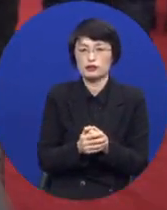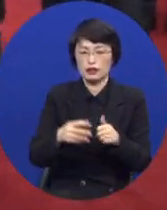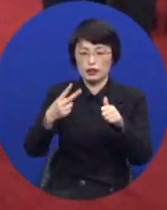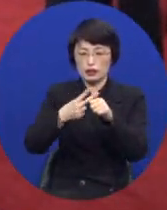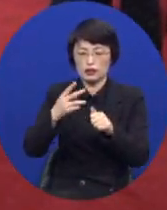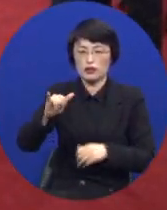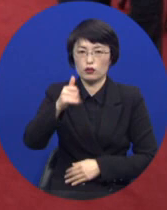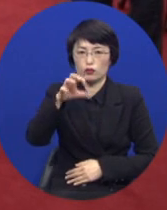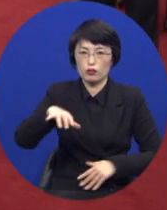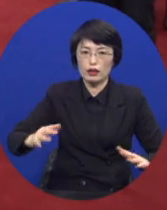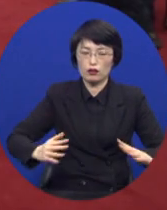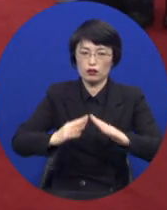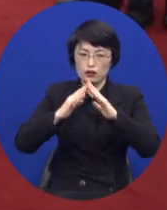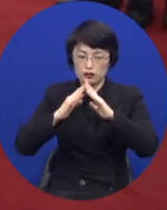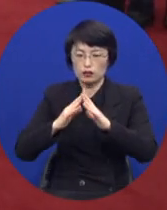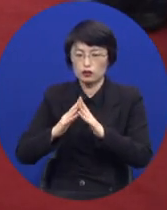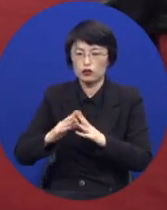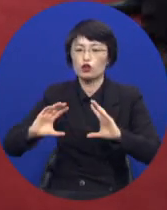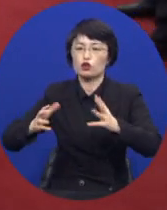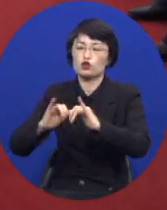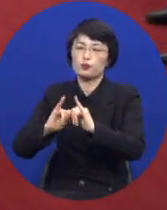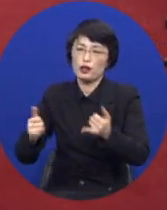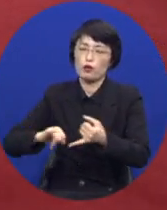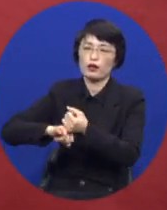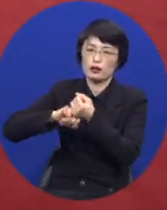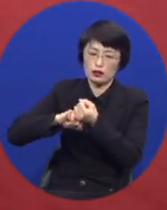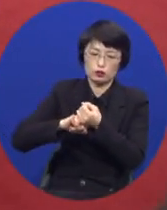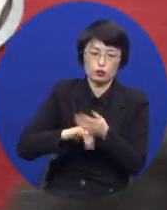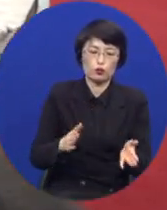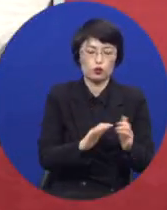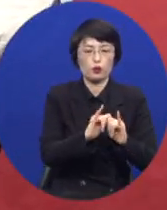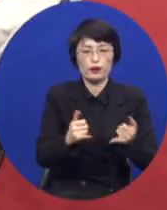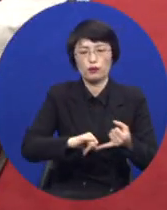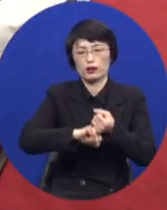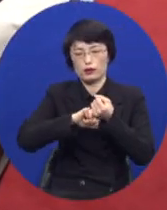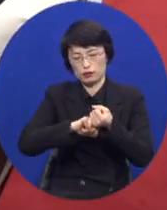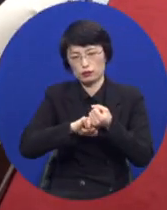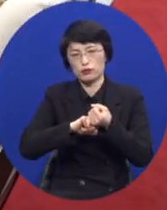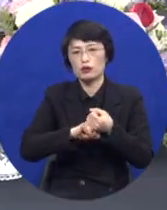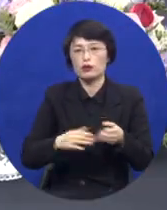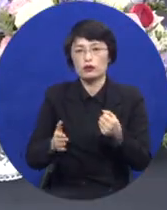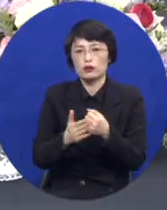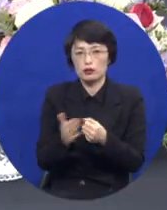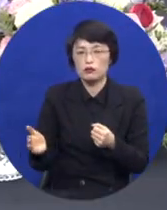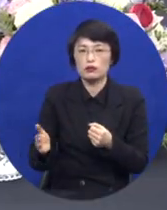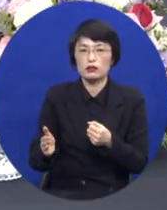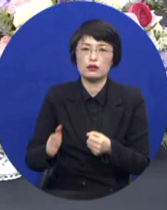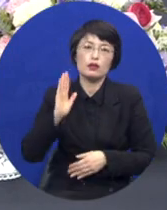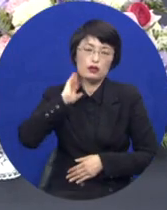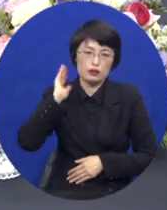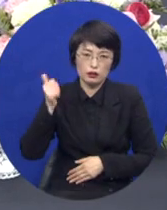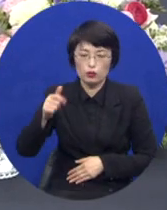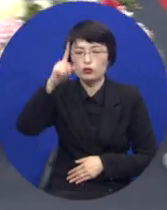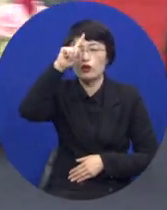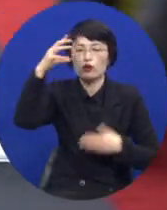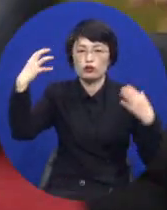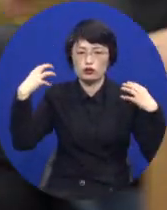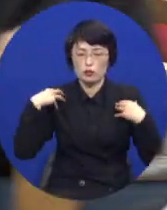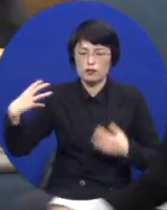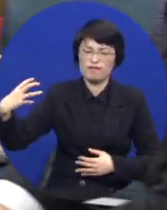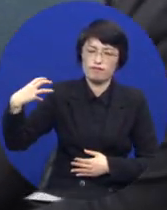건설은 국민과의 약속 이자 제주 도민과의 약속 이라며 대통령과 정부가 책임 있는 자세로